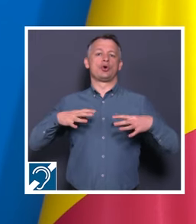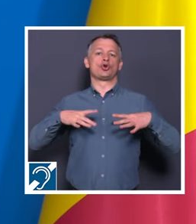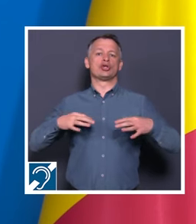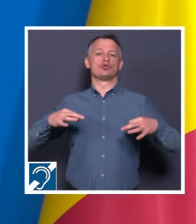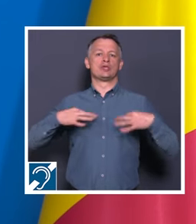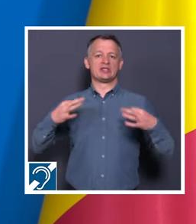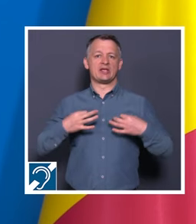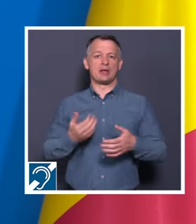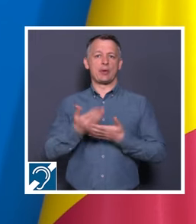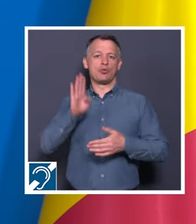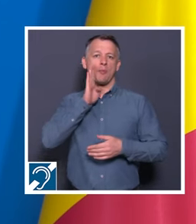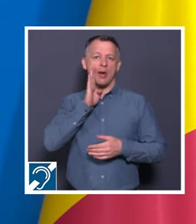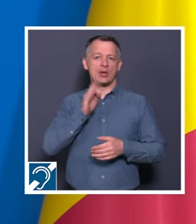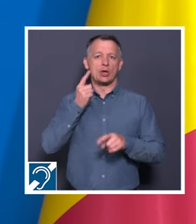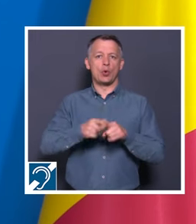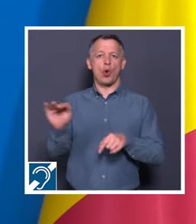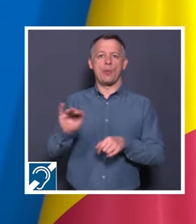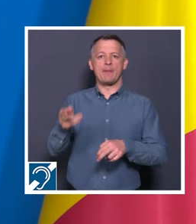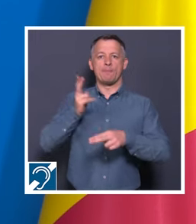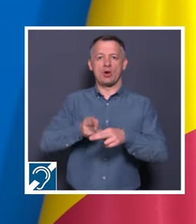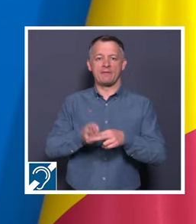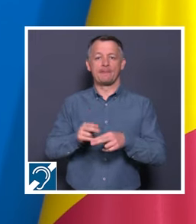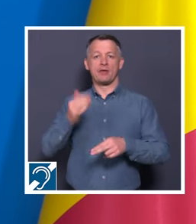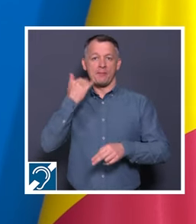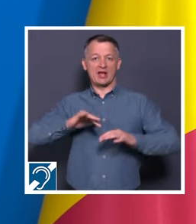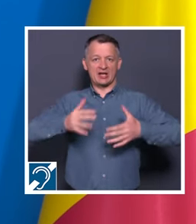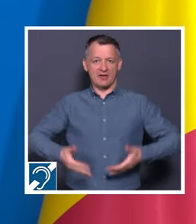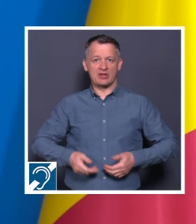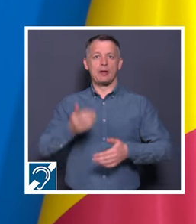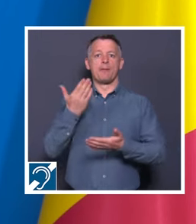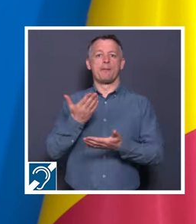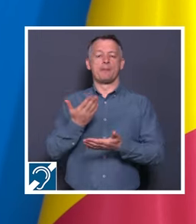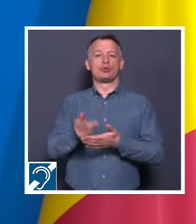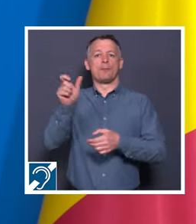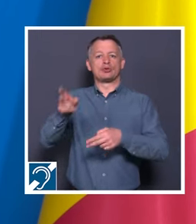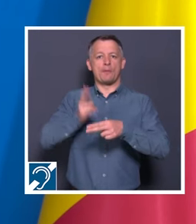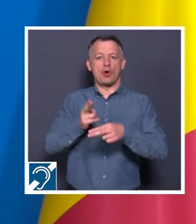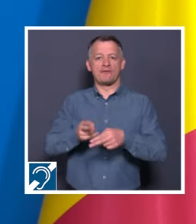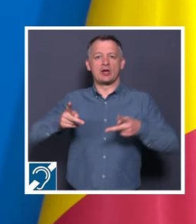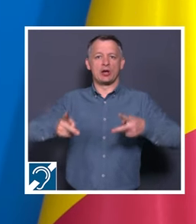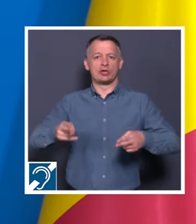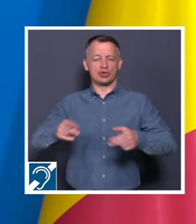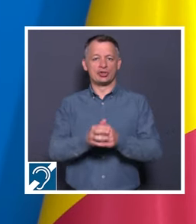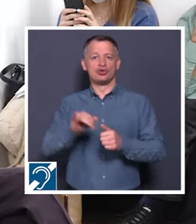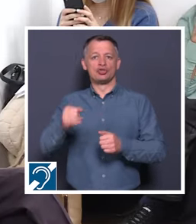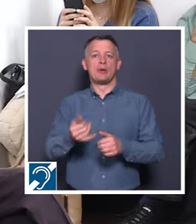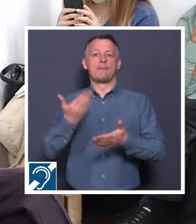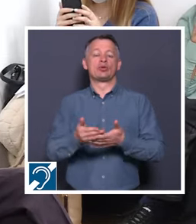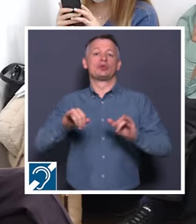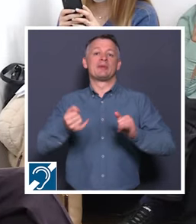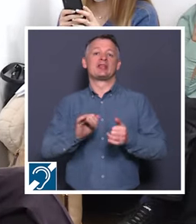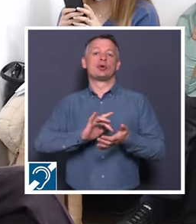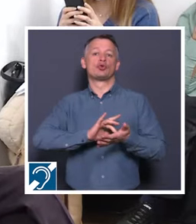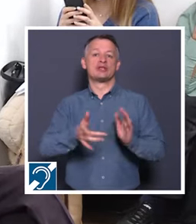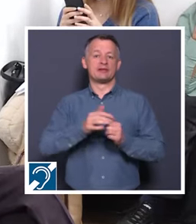cazul mamelor cu copii bolnavi, a gravidelor, a pacienților cu afecțiuni oncologice și a cazurilor de urgență.